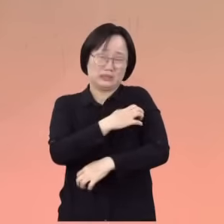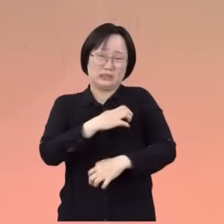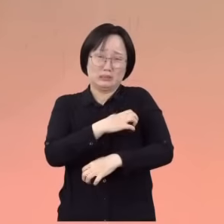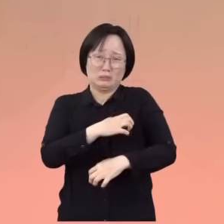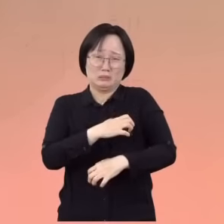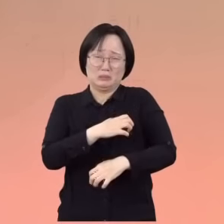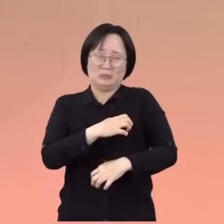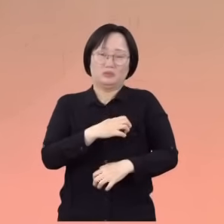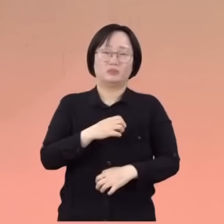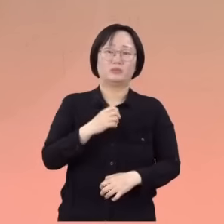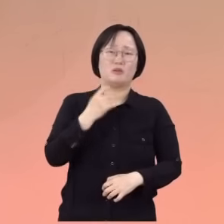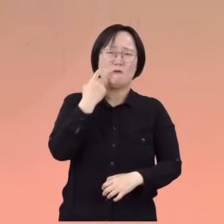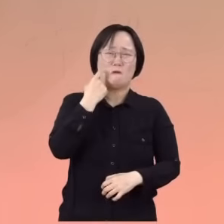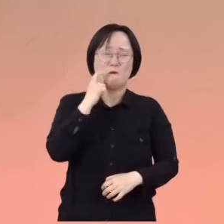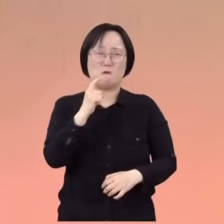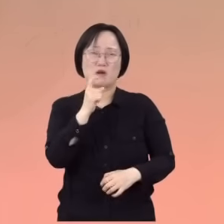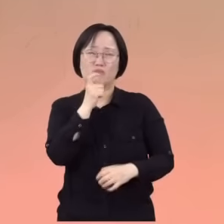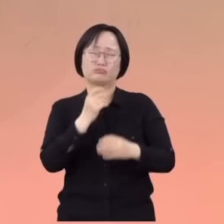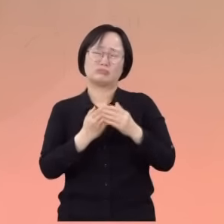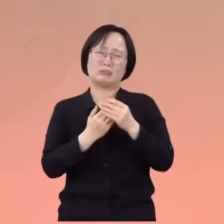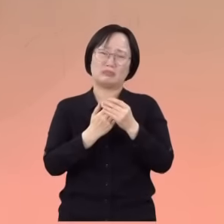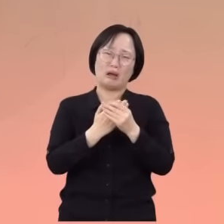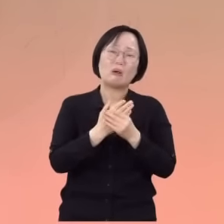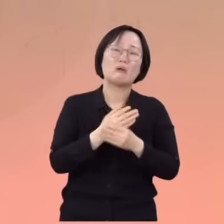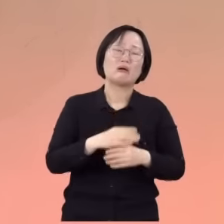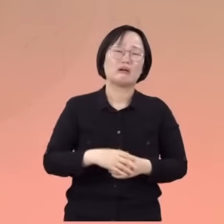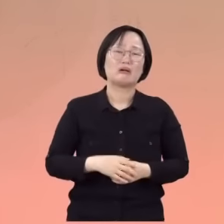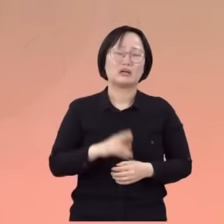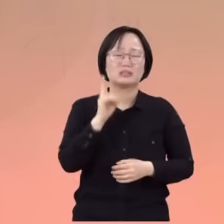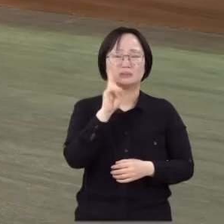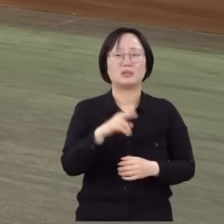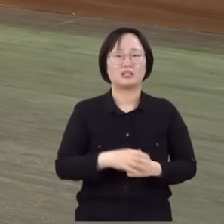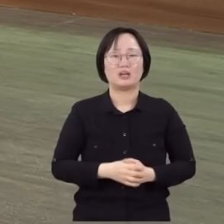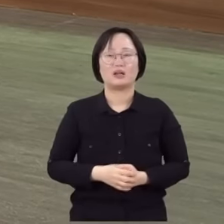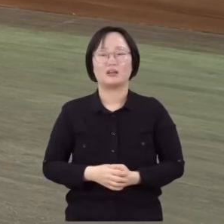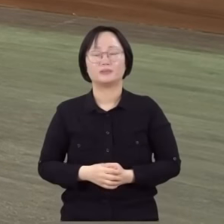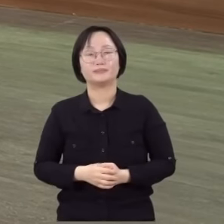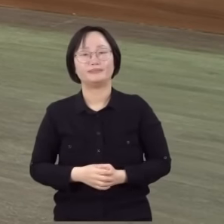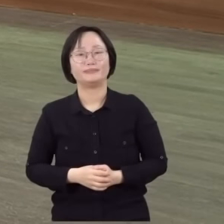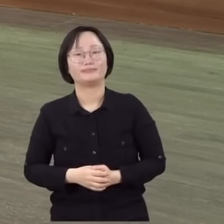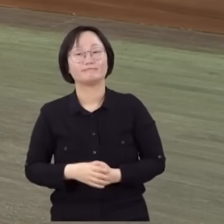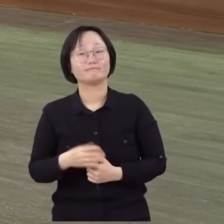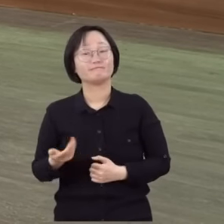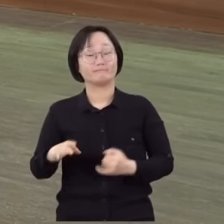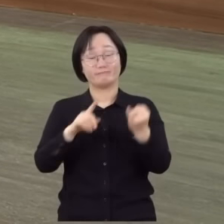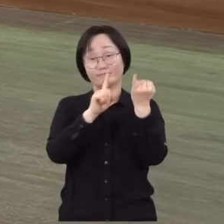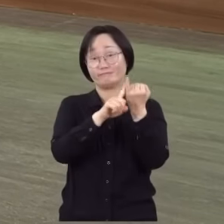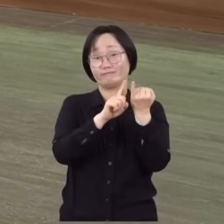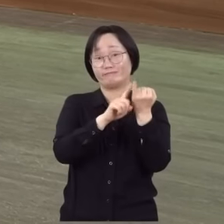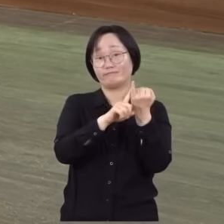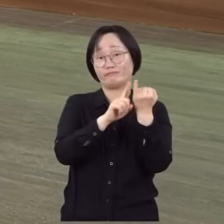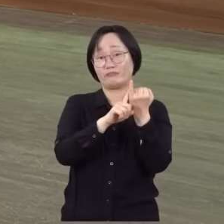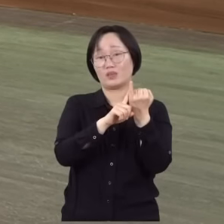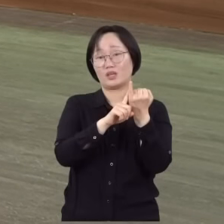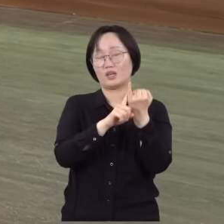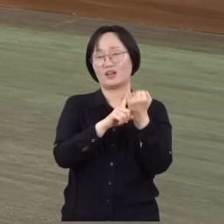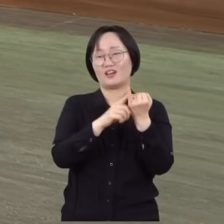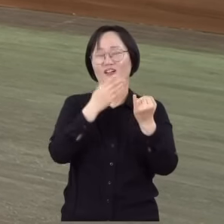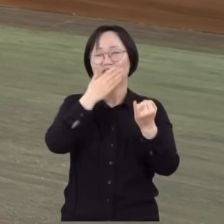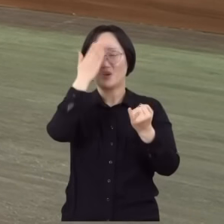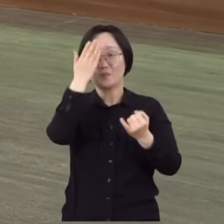아토피가 좀 심했다 근데이 불자가 나이는 젊은데 불심이 깊어